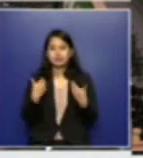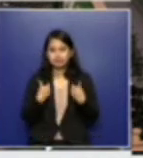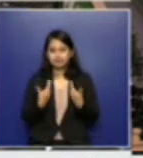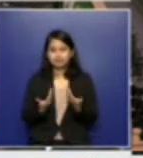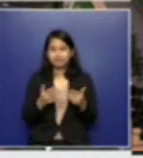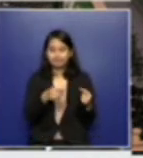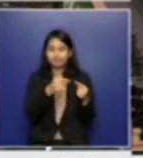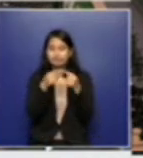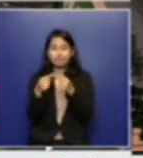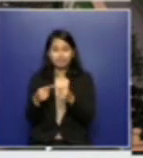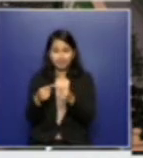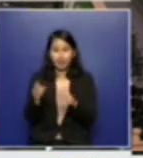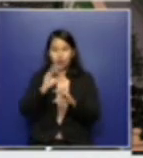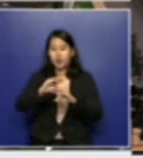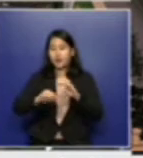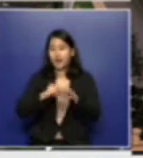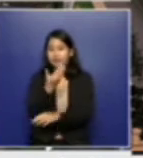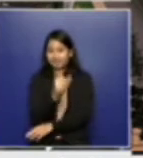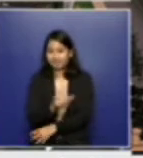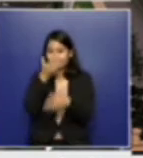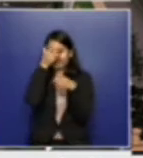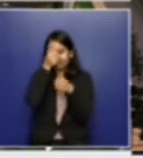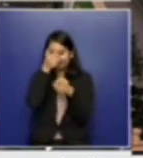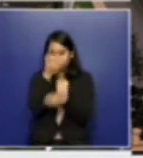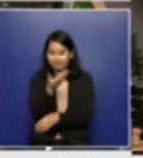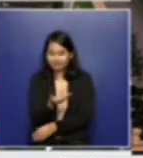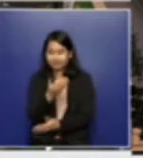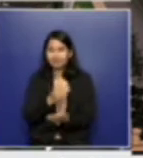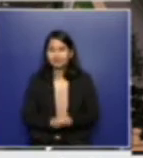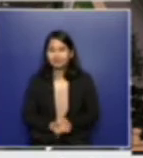ต่อไปถึงเรื่องโครงการอันนี้ครับน่าสนใจครับ